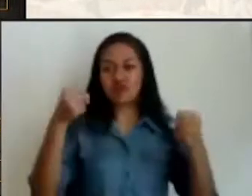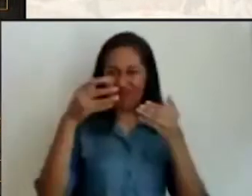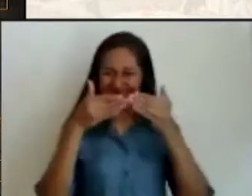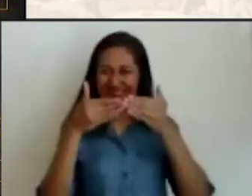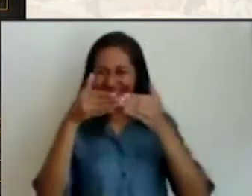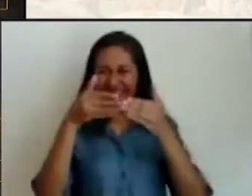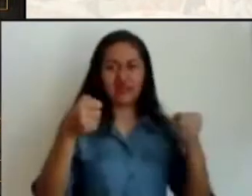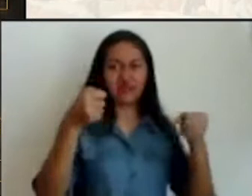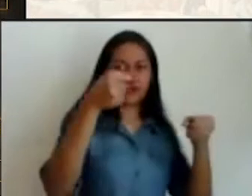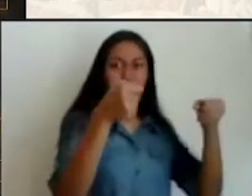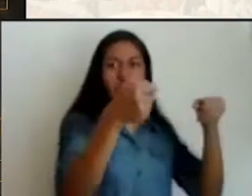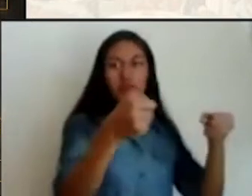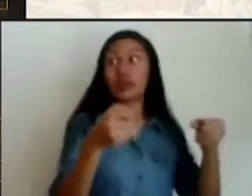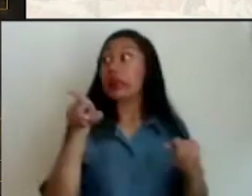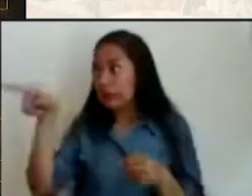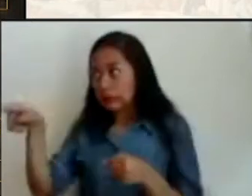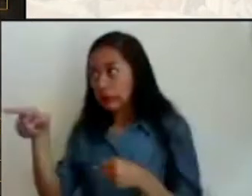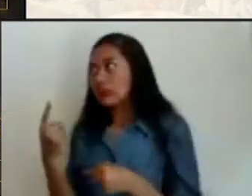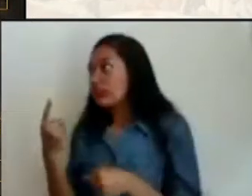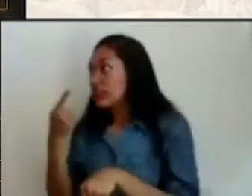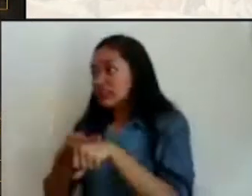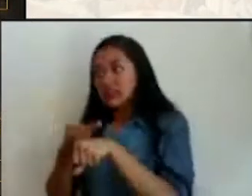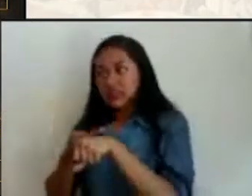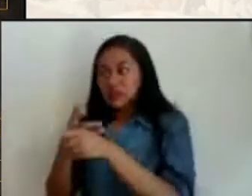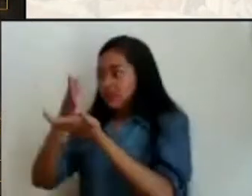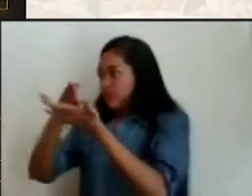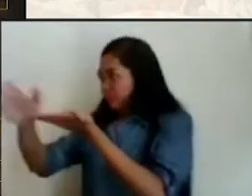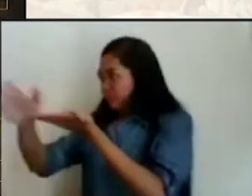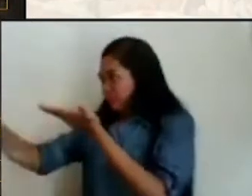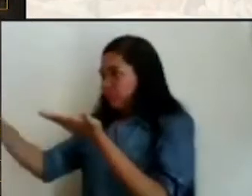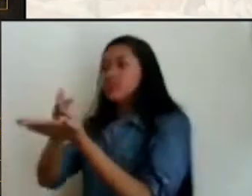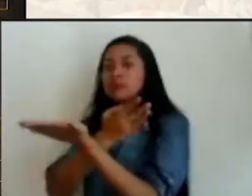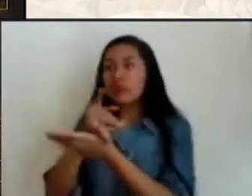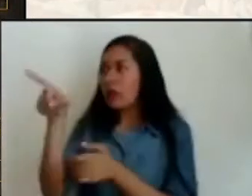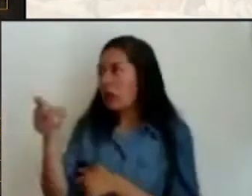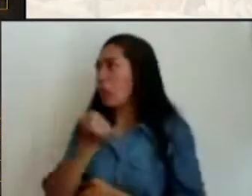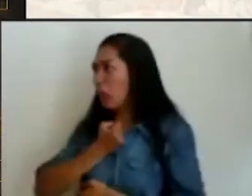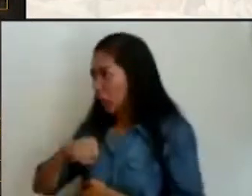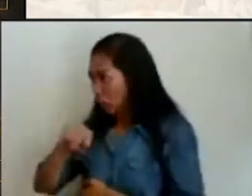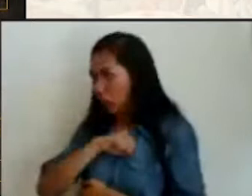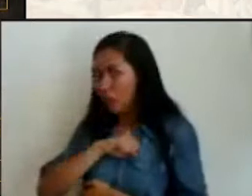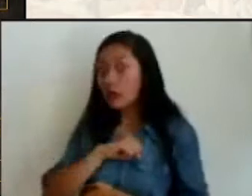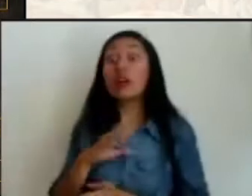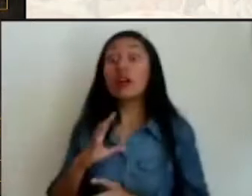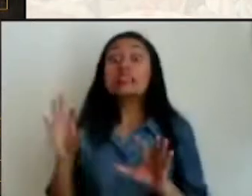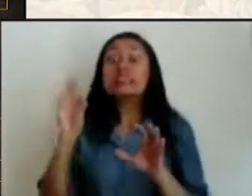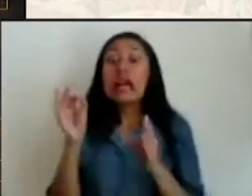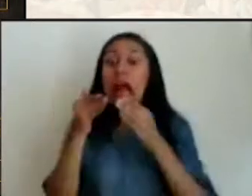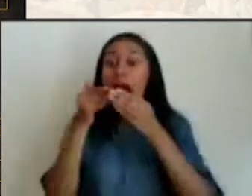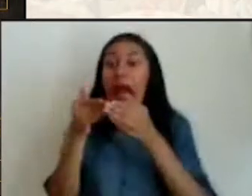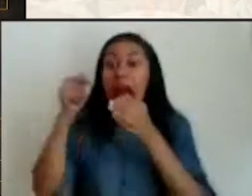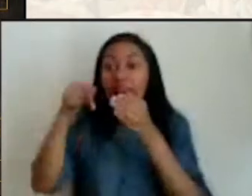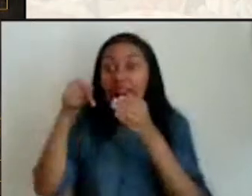de los marineros que no estaban infectados, también buscando que en la misma nave no se propagara la enfermedad.